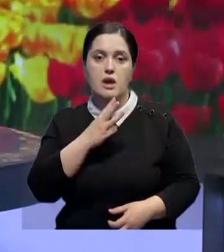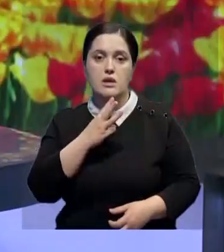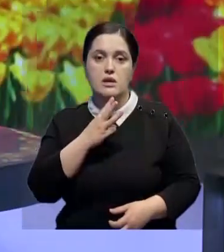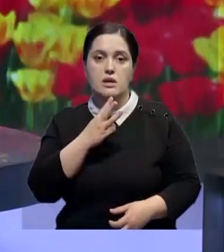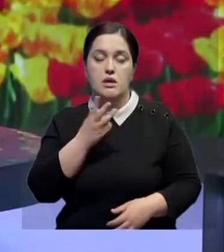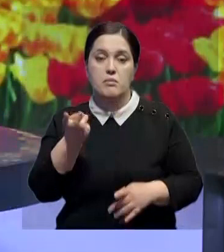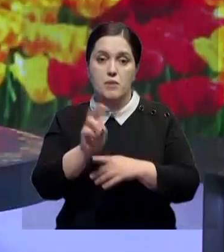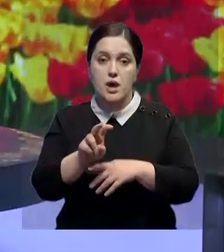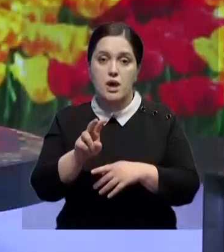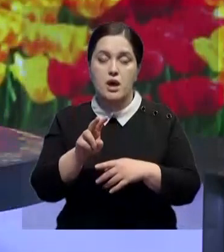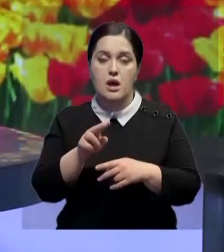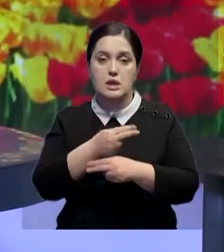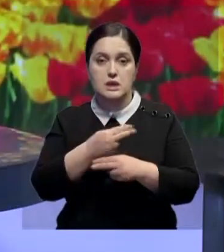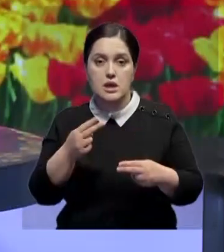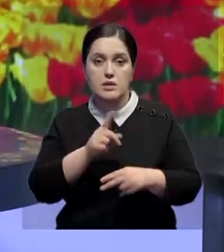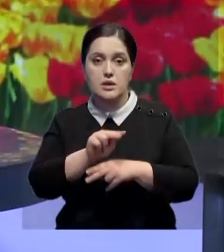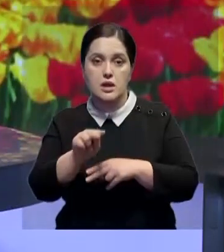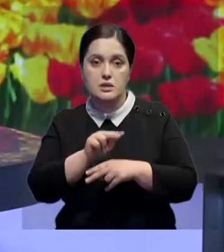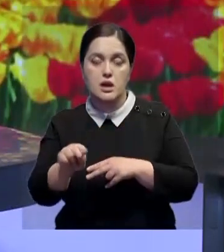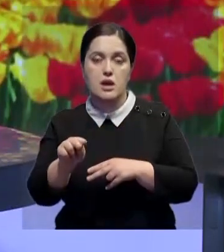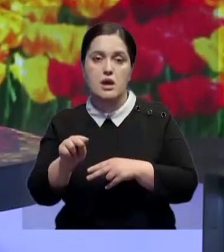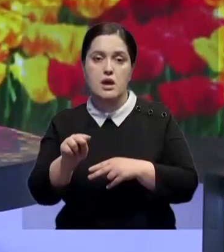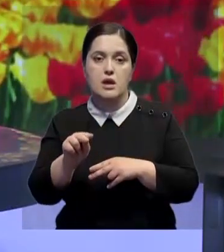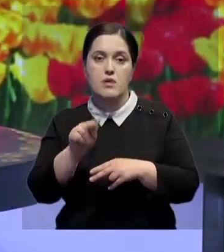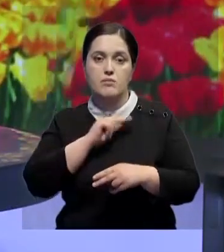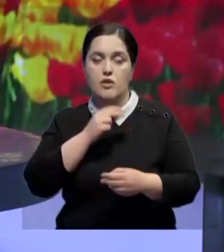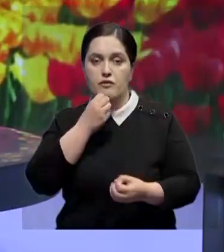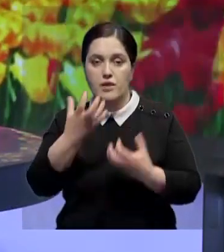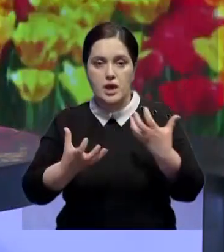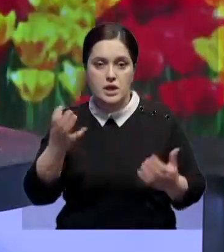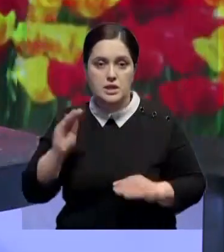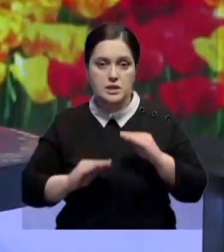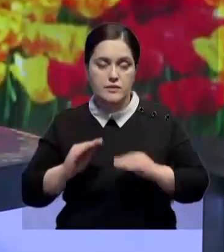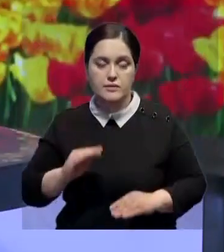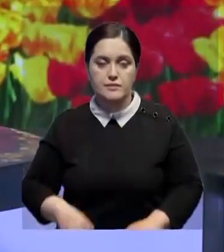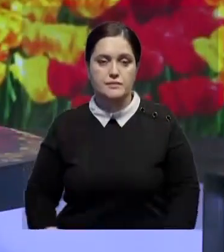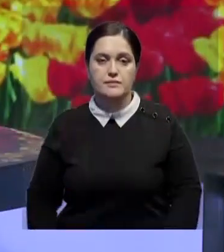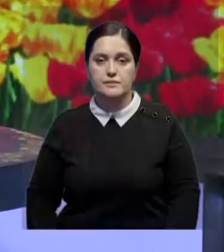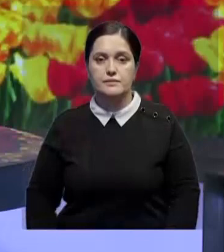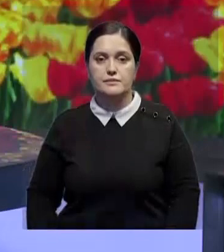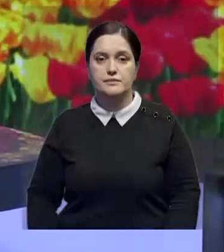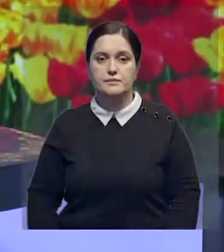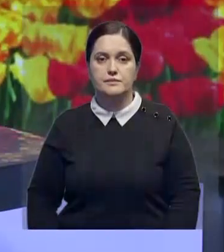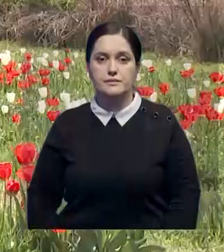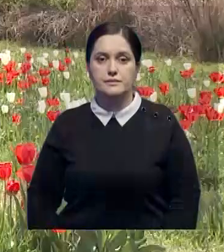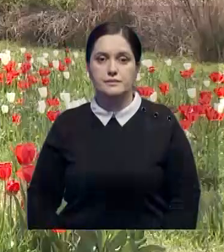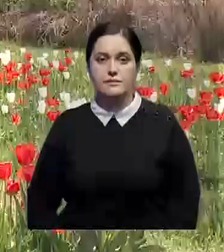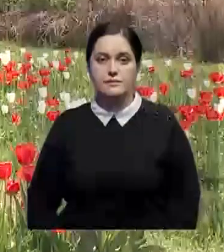А еще побывать на тематических мастер-классах и оценить работу флористов. Наргиза Такижанова расскажет подробнее.